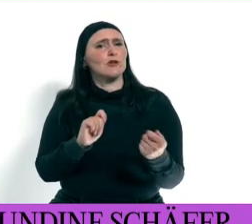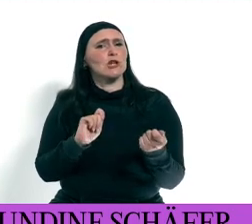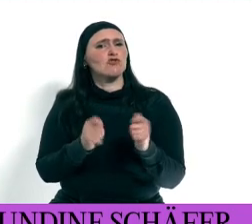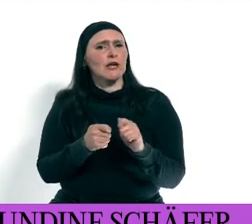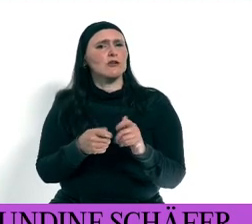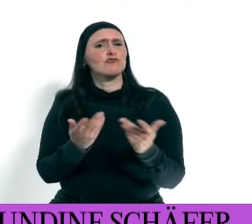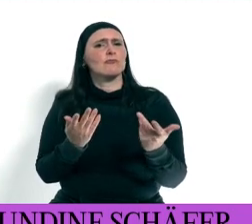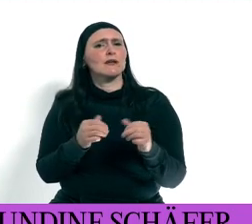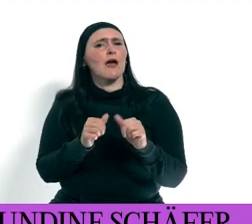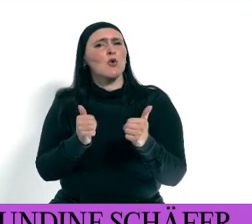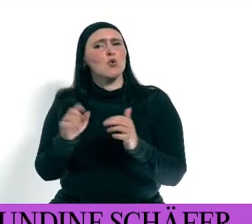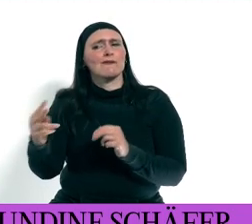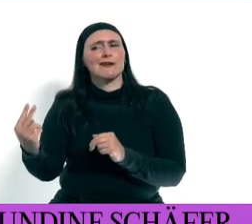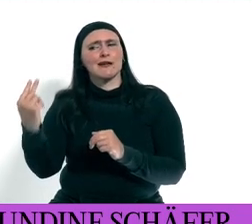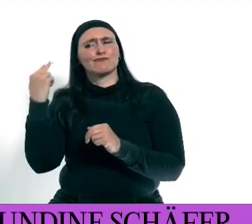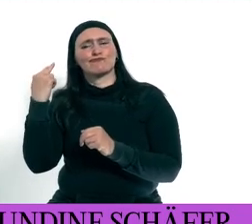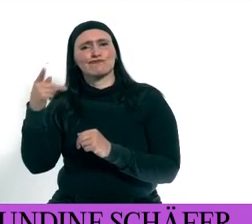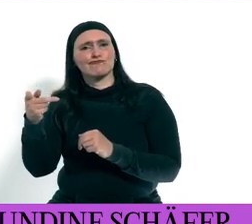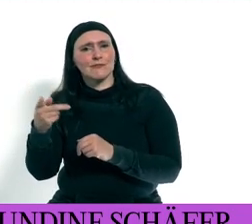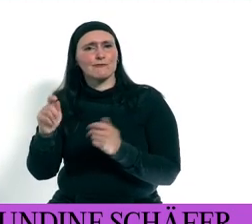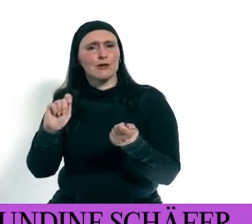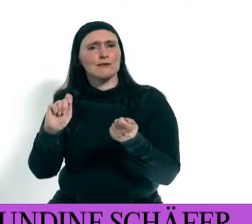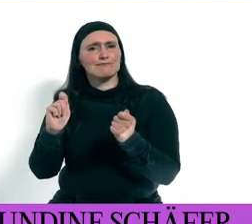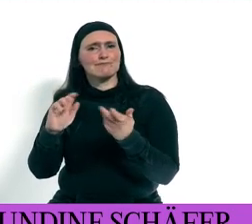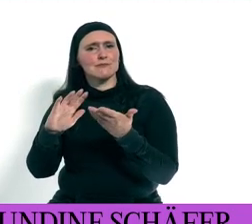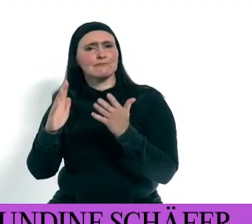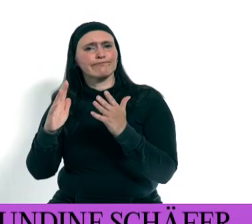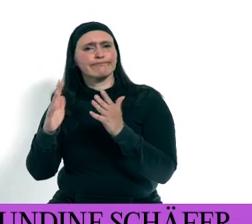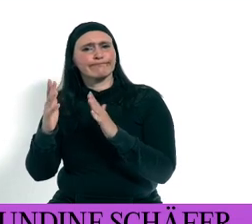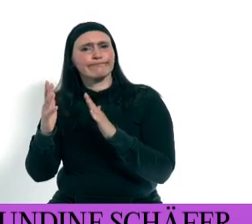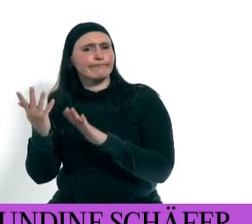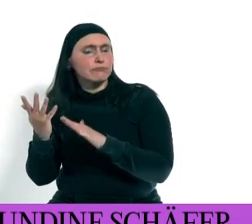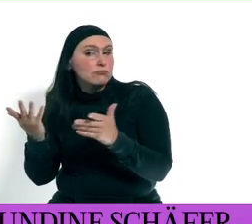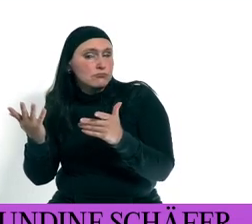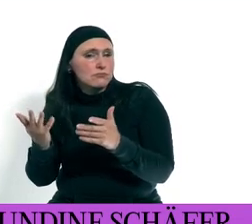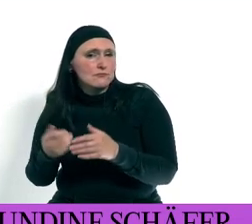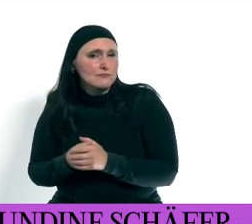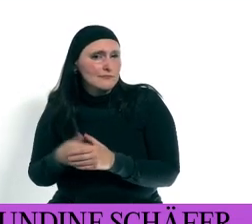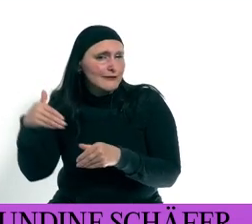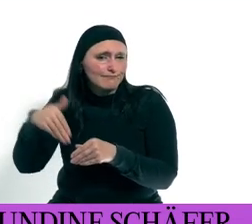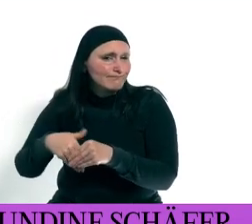es eine Ratio für das ZKU heute noch? Wie sieht das aus jetzt und im Rückblick?